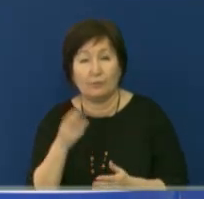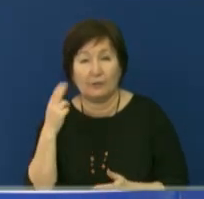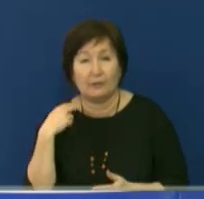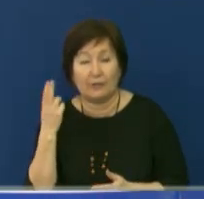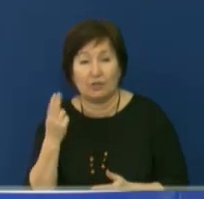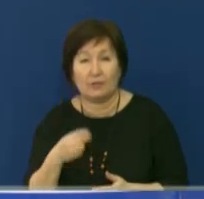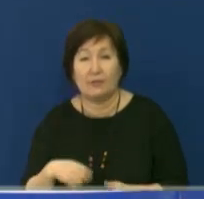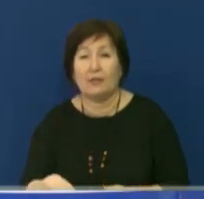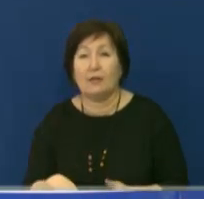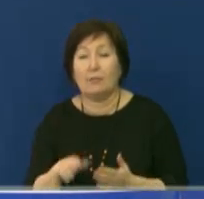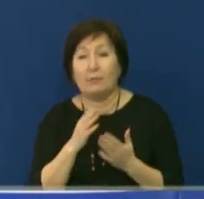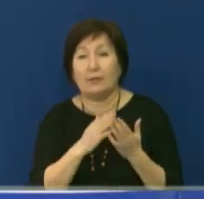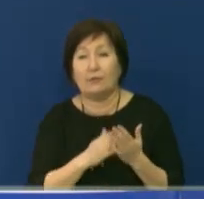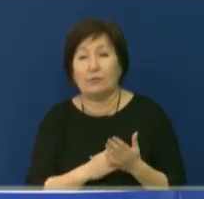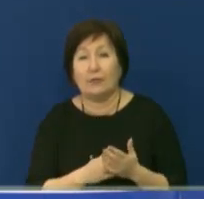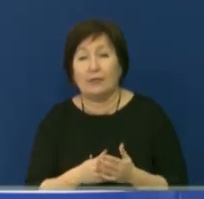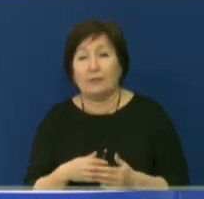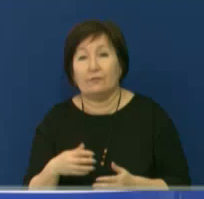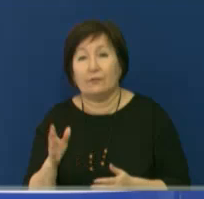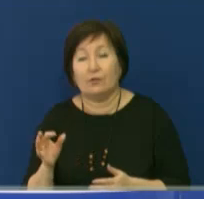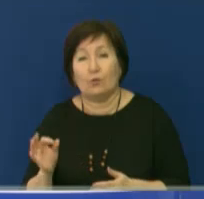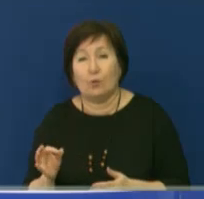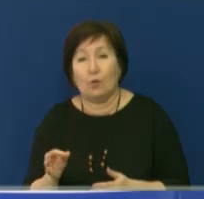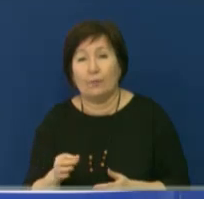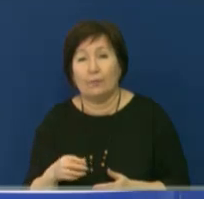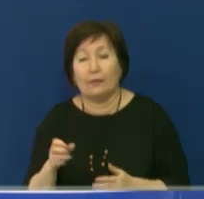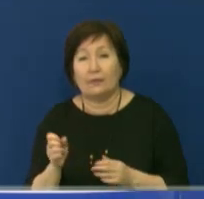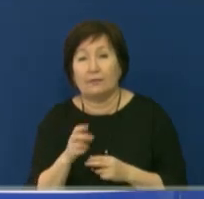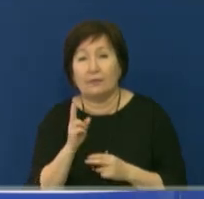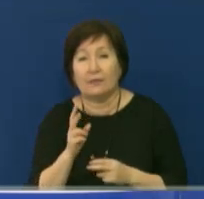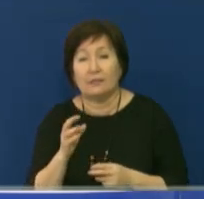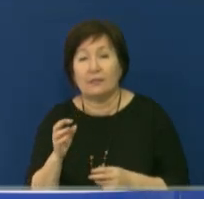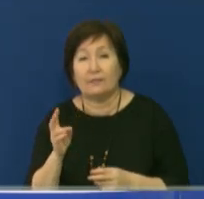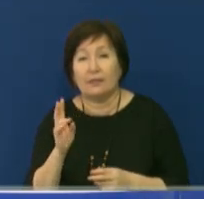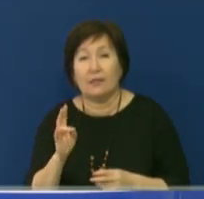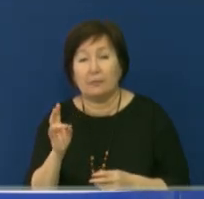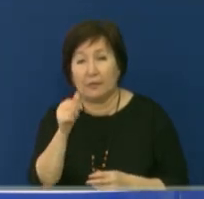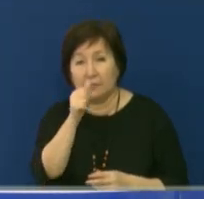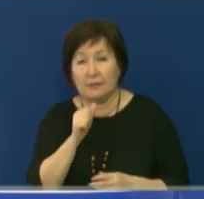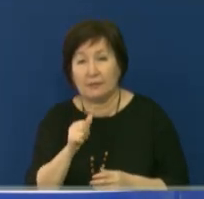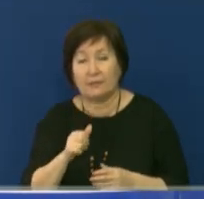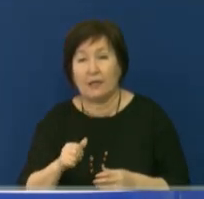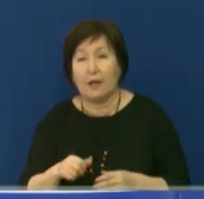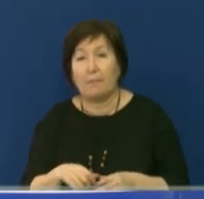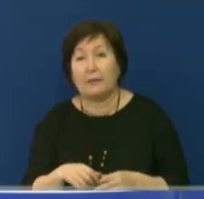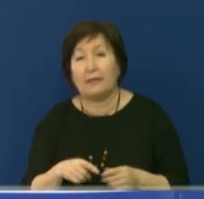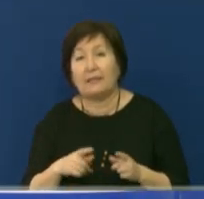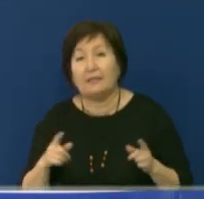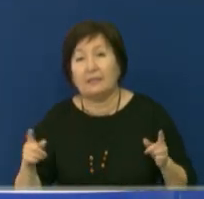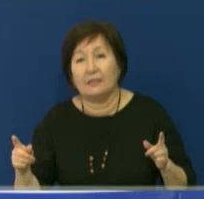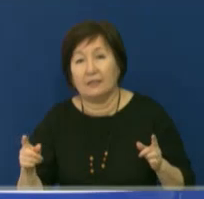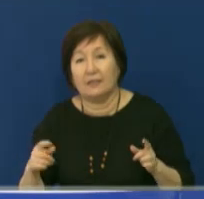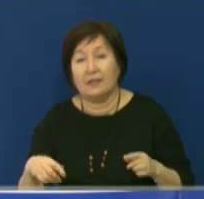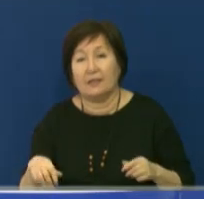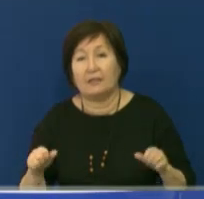Шығыс Қазақстанда карантин шектеулері 12 қарашаға дейін ұзартылды. Облыстың бас мемлекеттік санитарлық дәрігерінің жаңа қаулысы